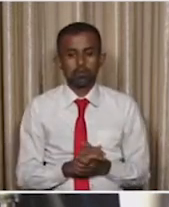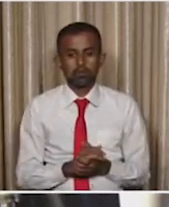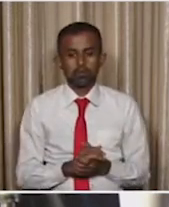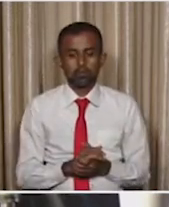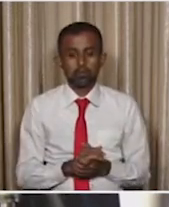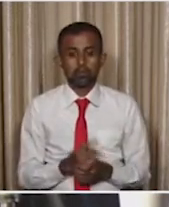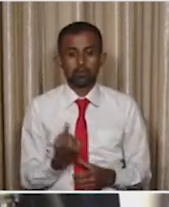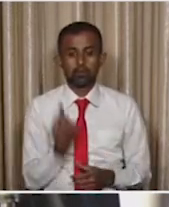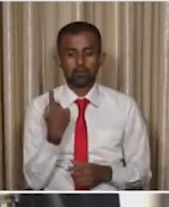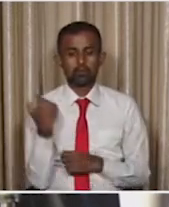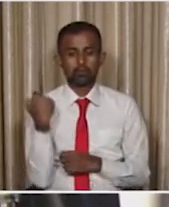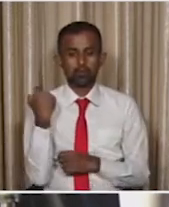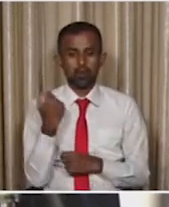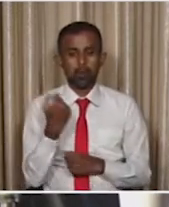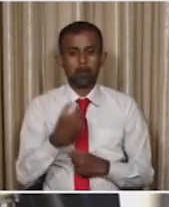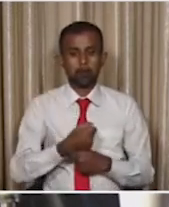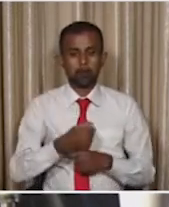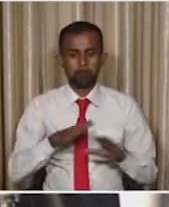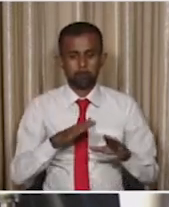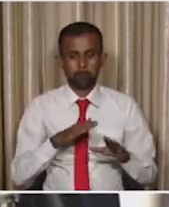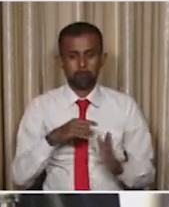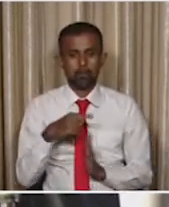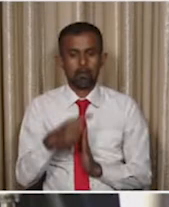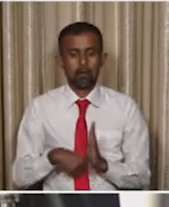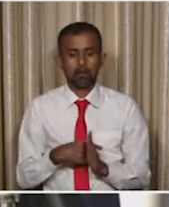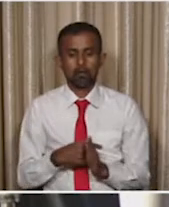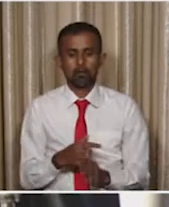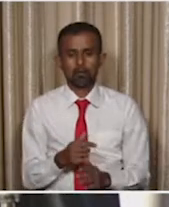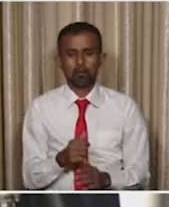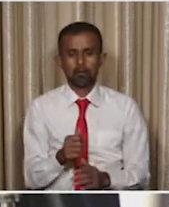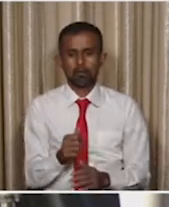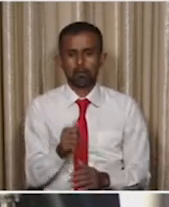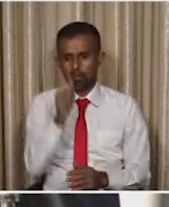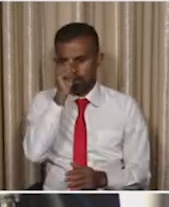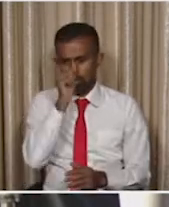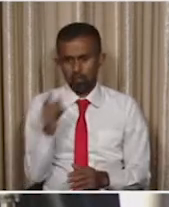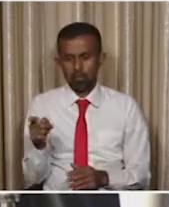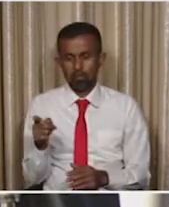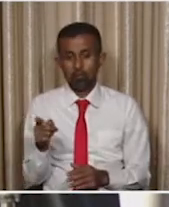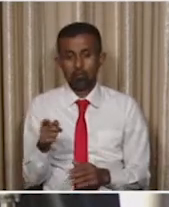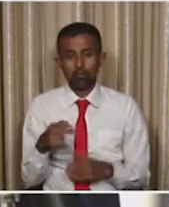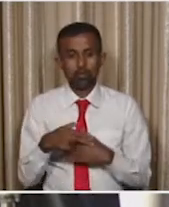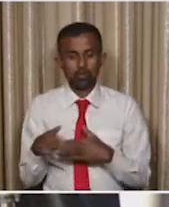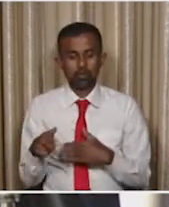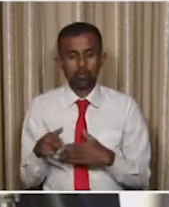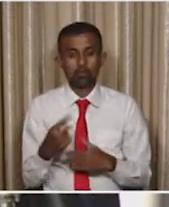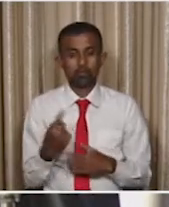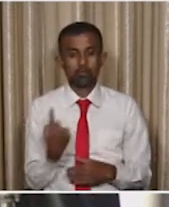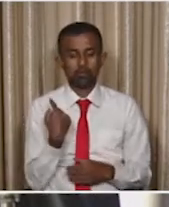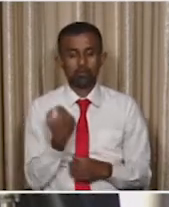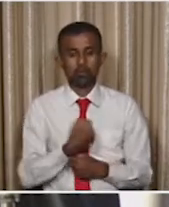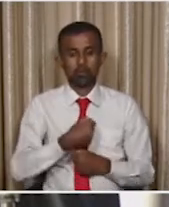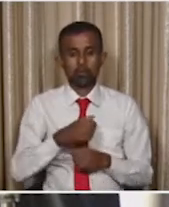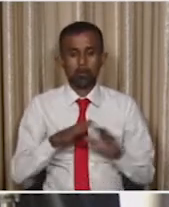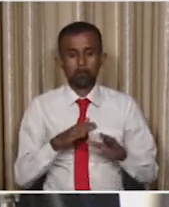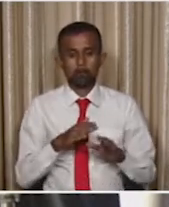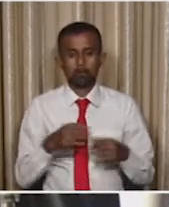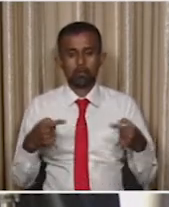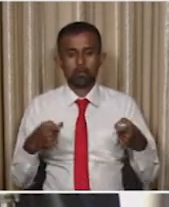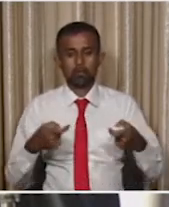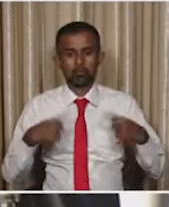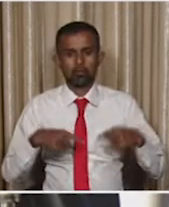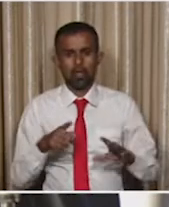ஊழலுக்கு காரணமாக இருந்த ஒற்றையாட்சி அரசியலமைப்பு போர் முடிந்து 13 வருடங்களுக்கு பின்னர் இந்த நாட்டினுடைய பொருளாதாரம் பாதாளத்தில் வீழ்வதற்கு